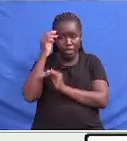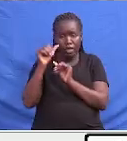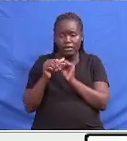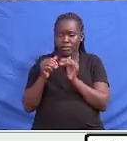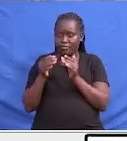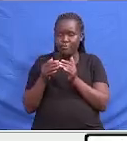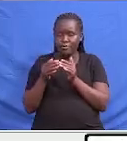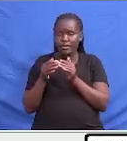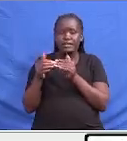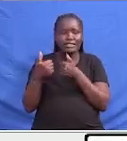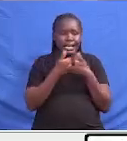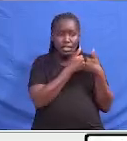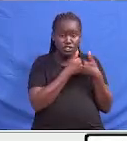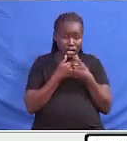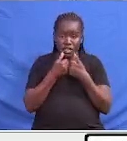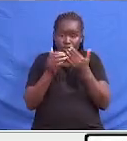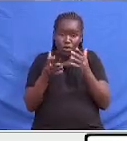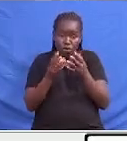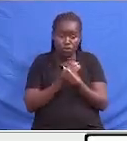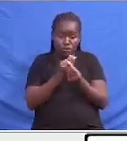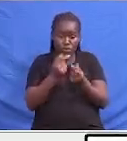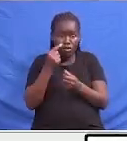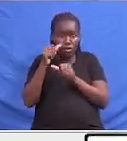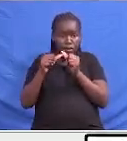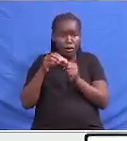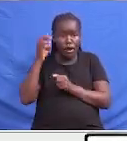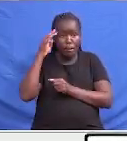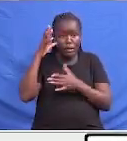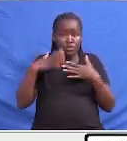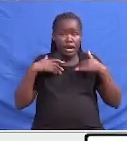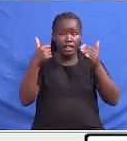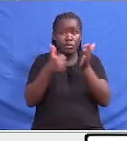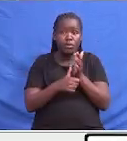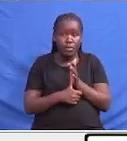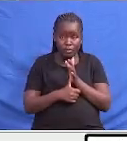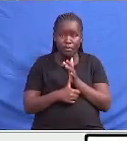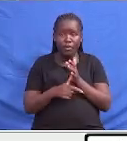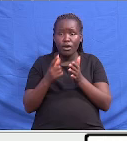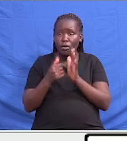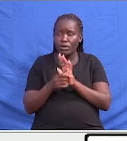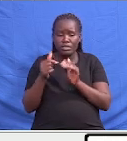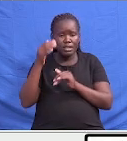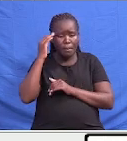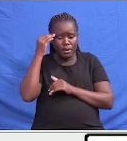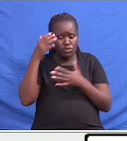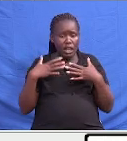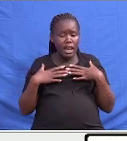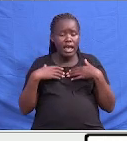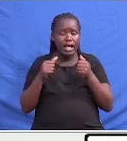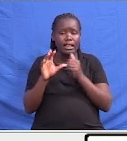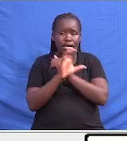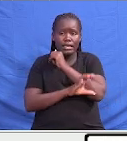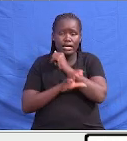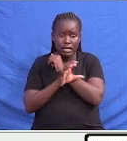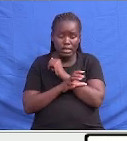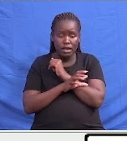kikwazo kikubwa cha kukabiliana na changamoto za afya ya akili. The biggest problem challenging mental health in the country is